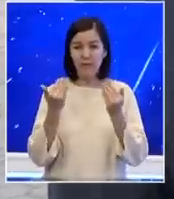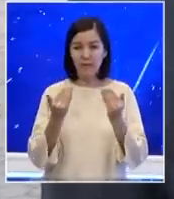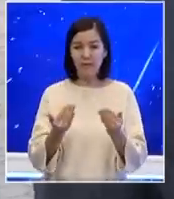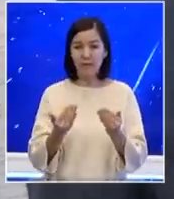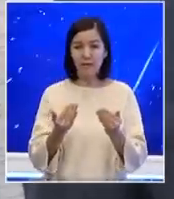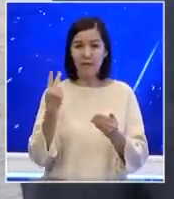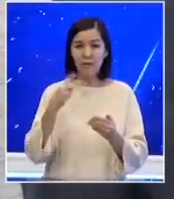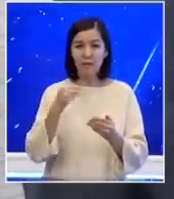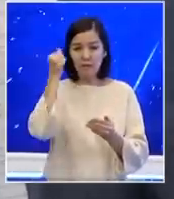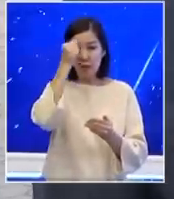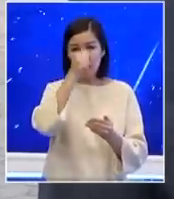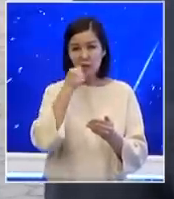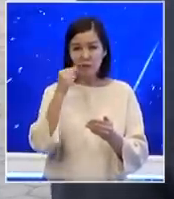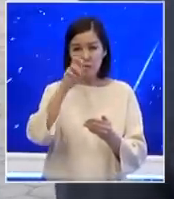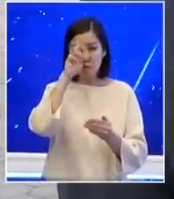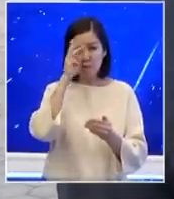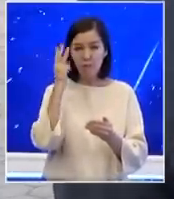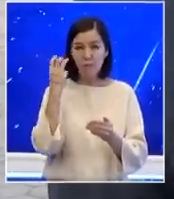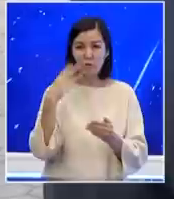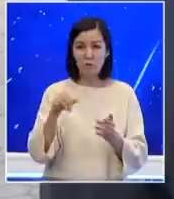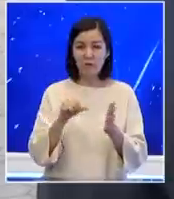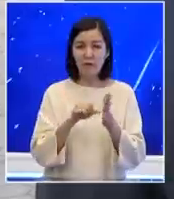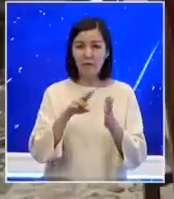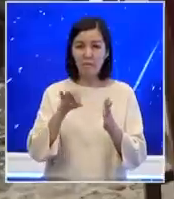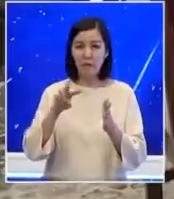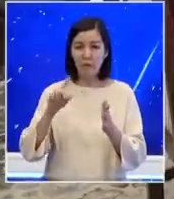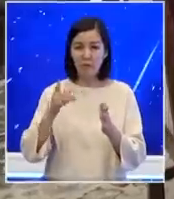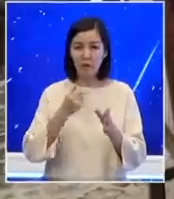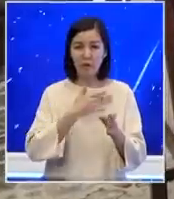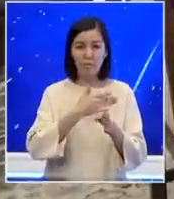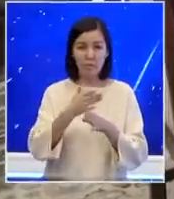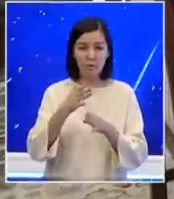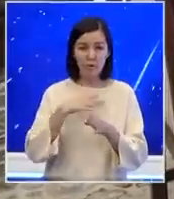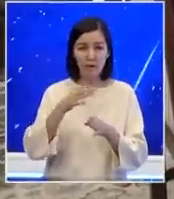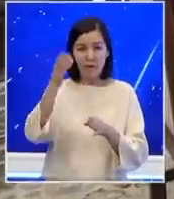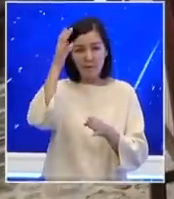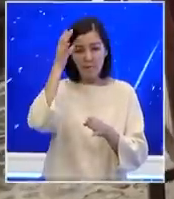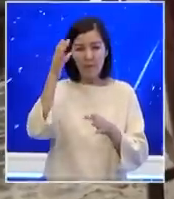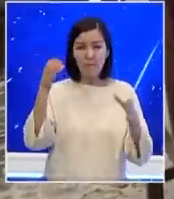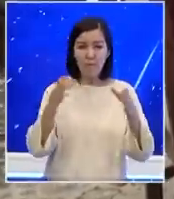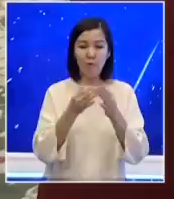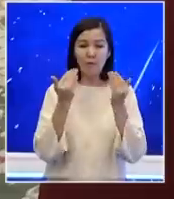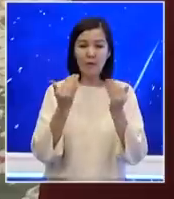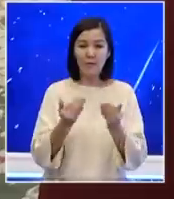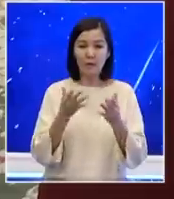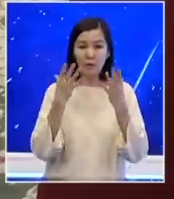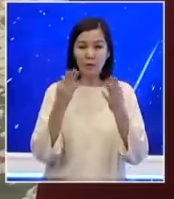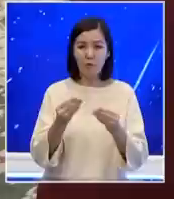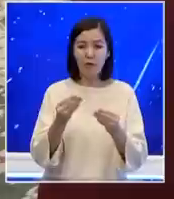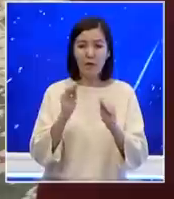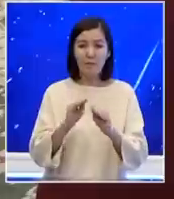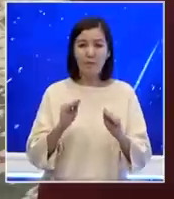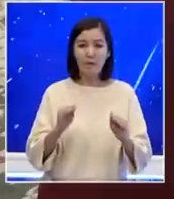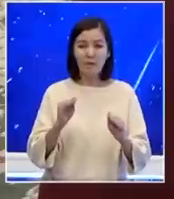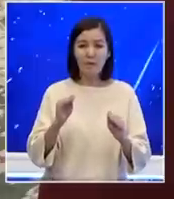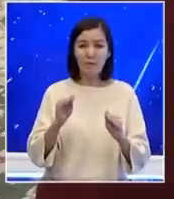Осы 20-шы жылға үкіметтен 336 миллион теңге бөлінген. Қалалық білім бөлімінің мамандары қазіргі кезеңде мектеп оқушылары